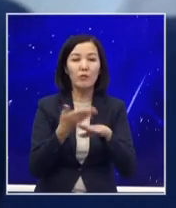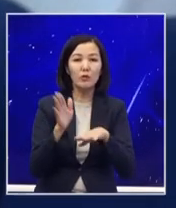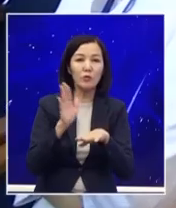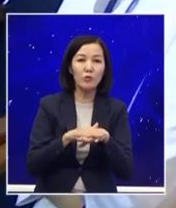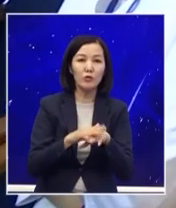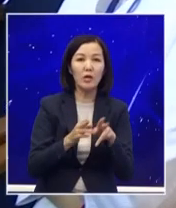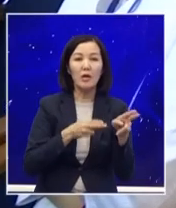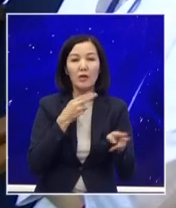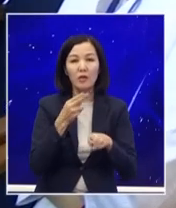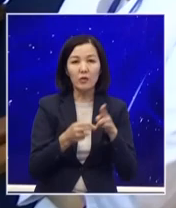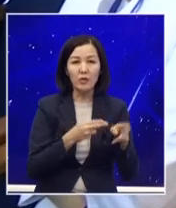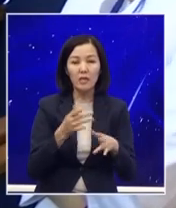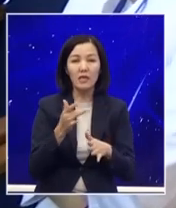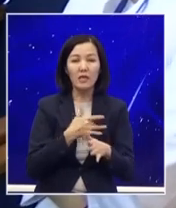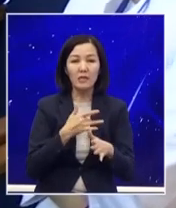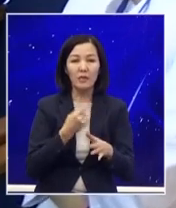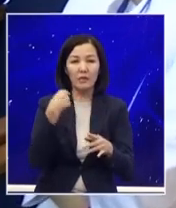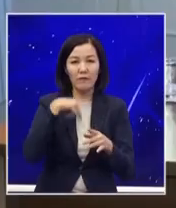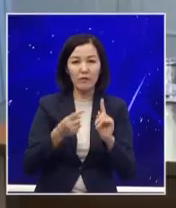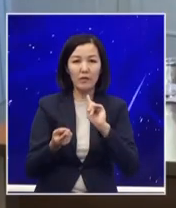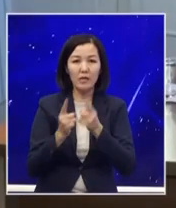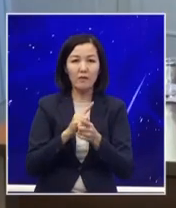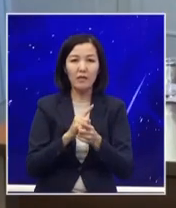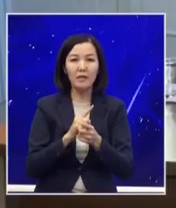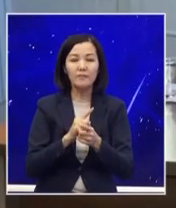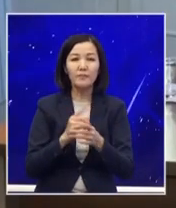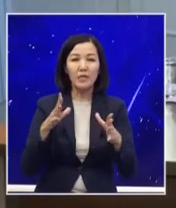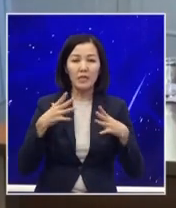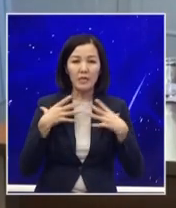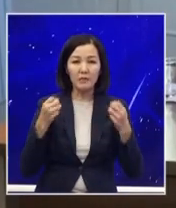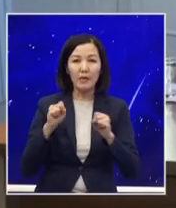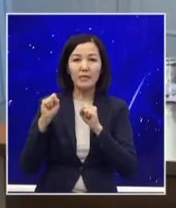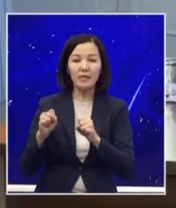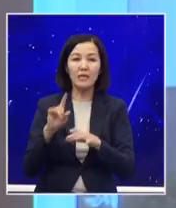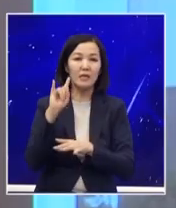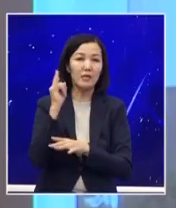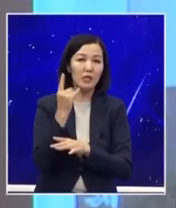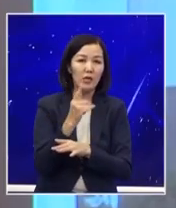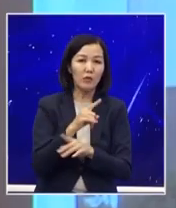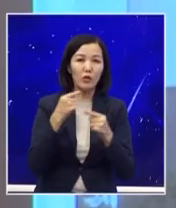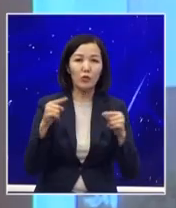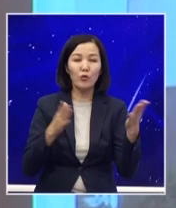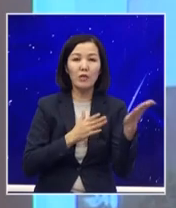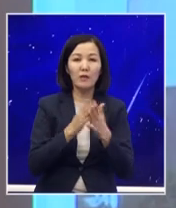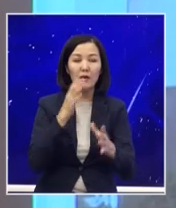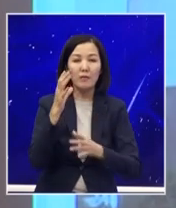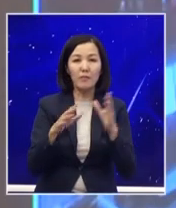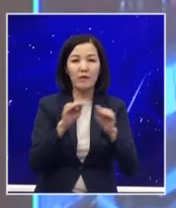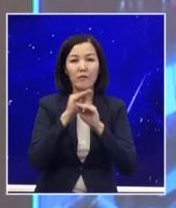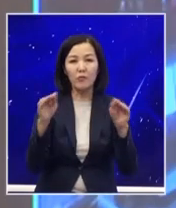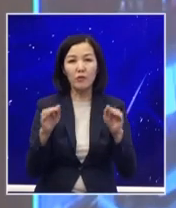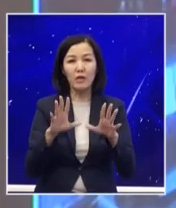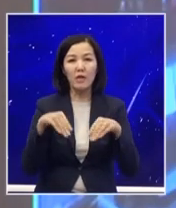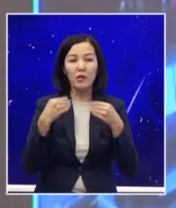сложных манипуляций в кардиохирургии, трансплантологии органов, спасение недоношенных младенцев и других направлений на мировом